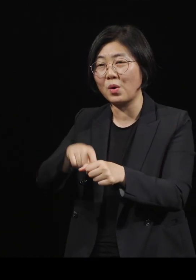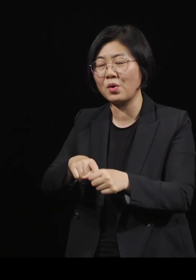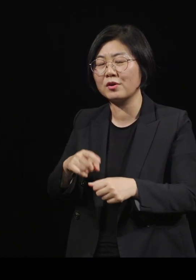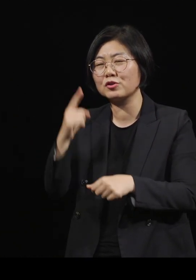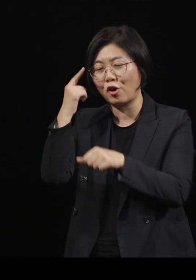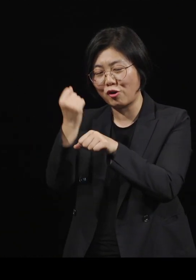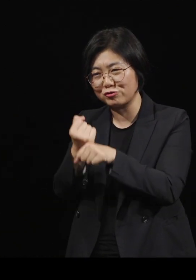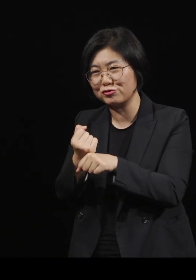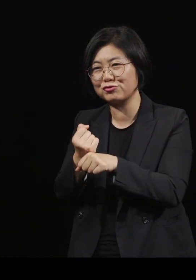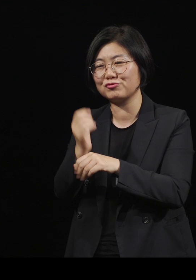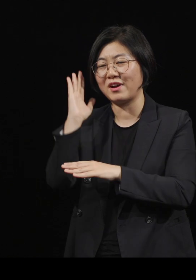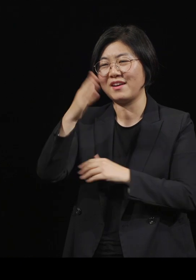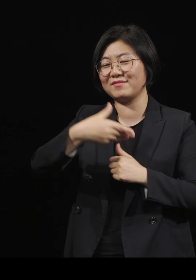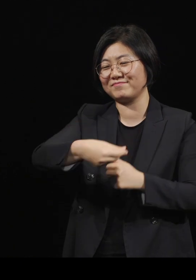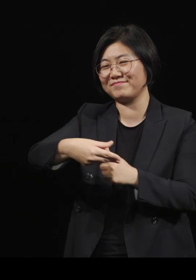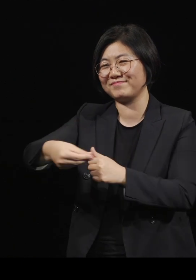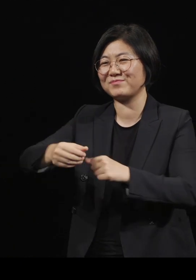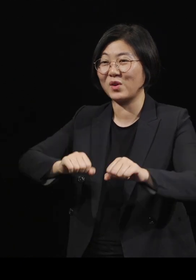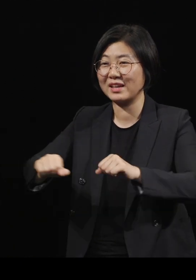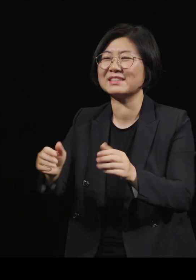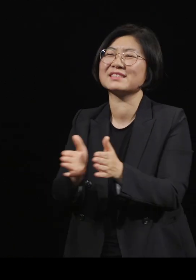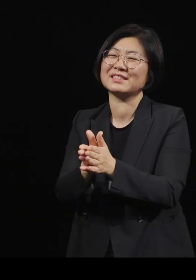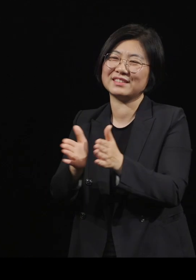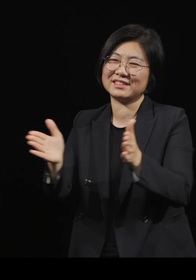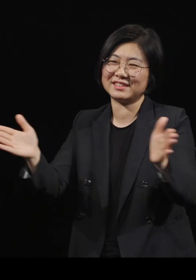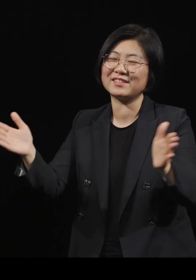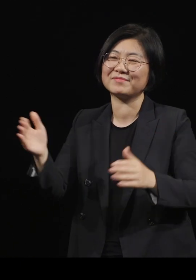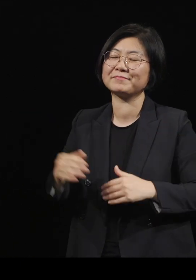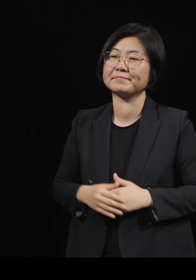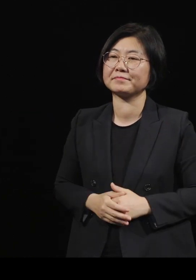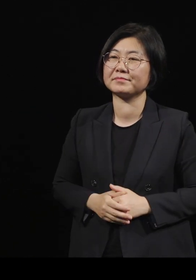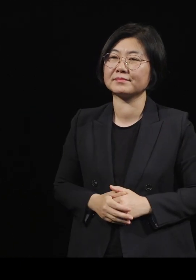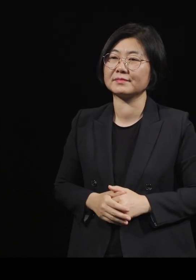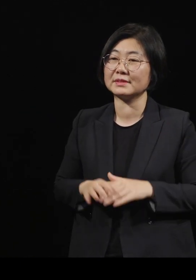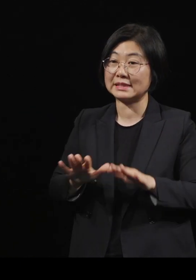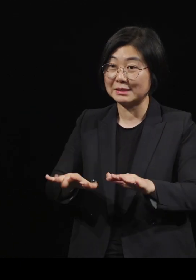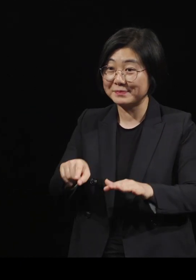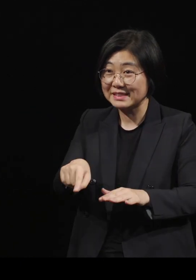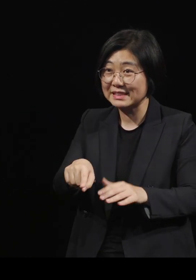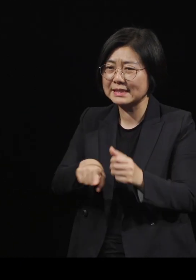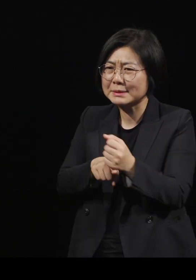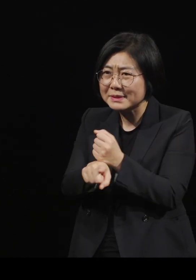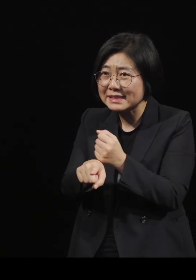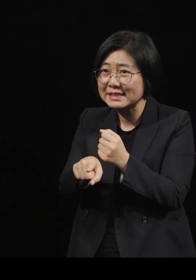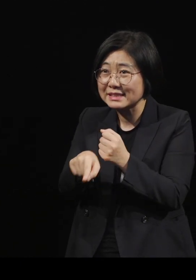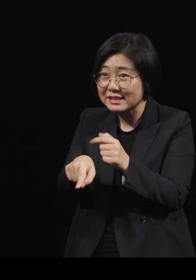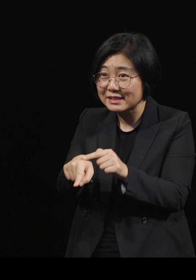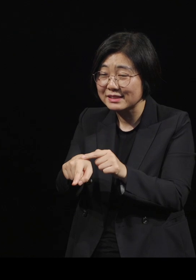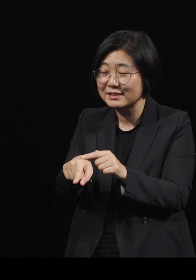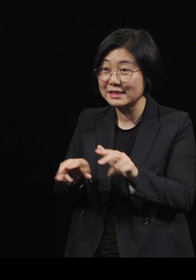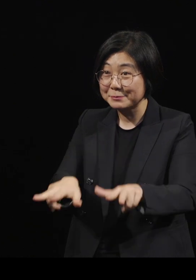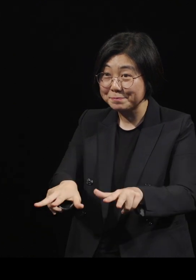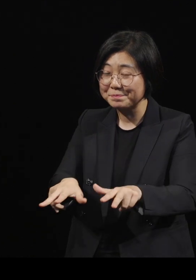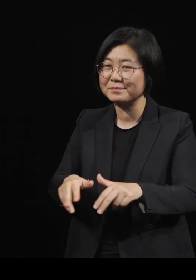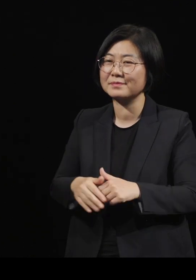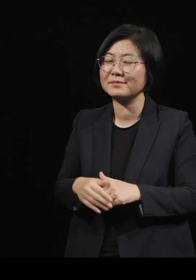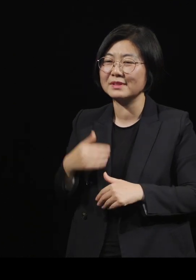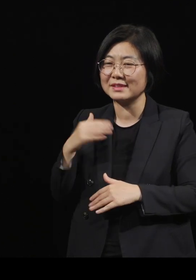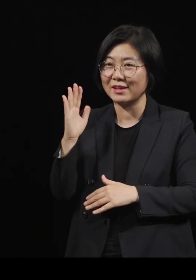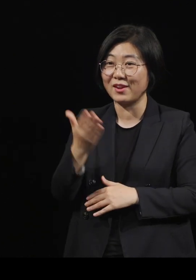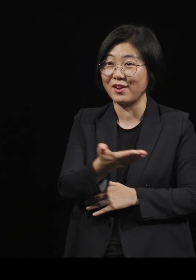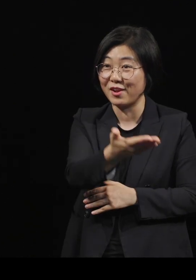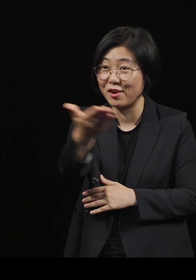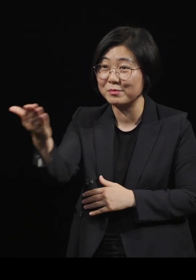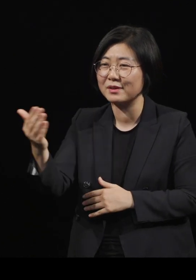연구와 강의 활동들을 해오고 있습니다. 그런 의미에서 지금 이 순간